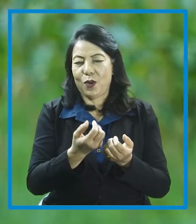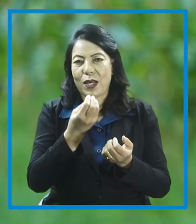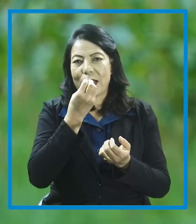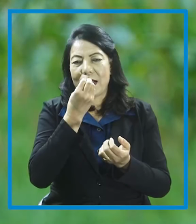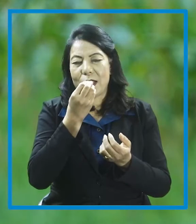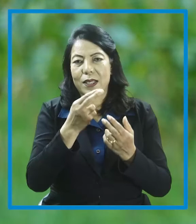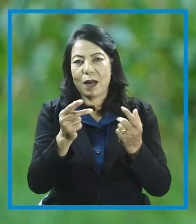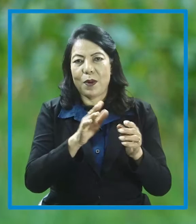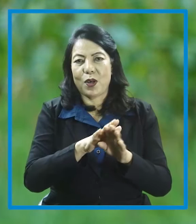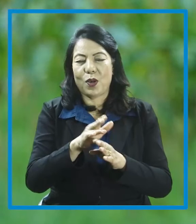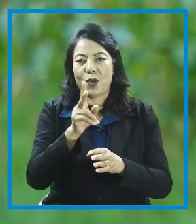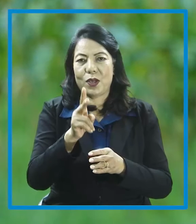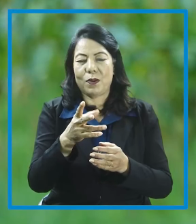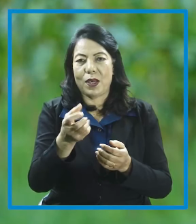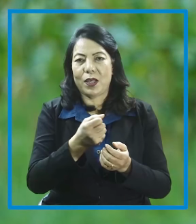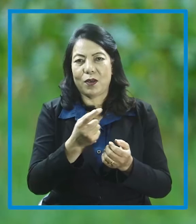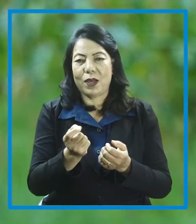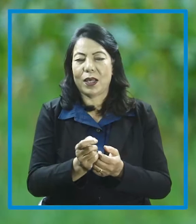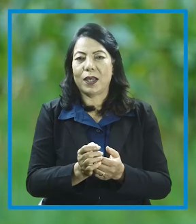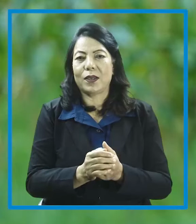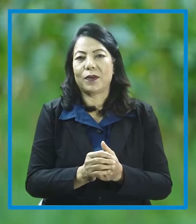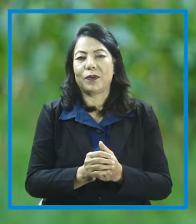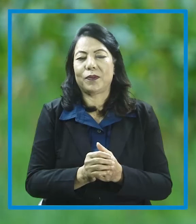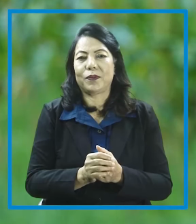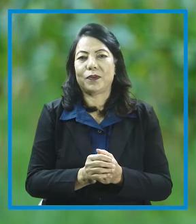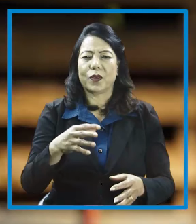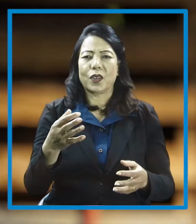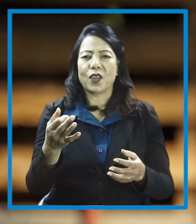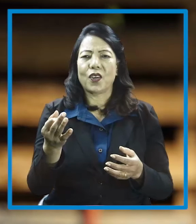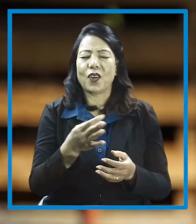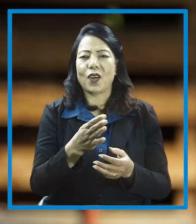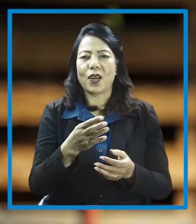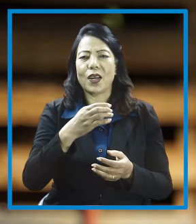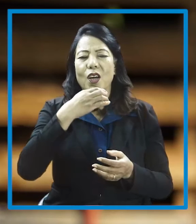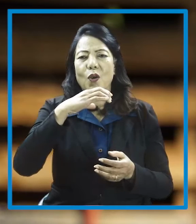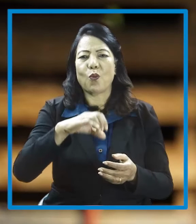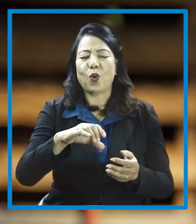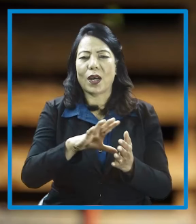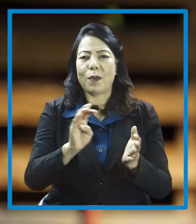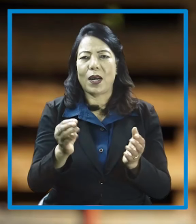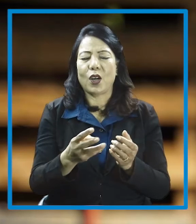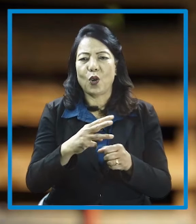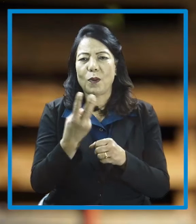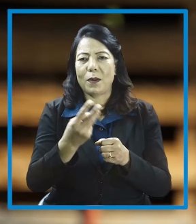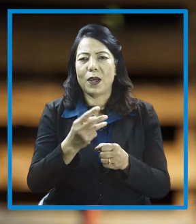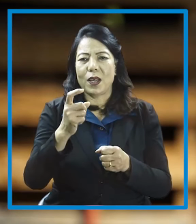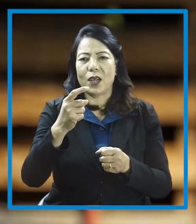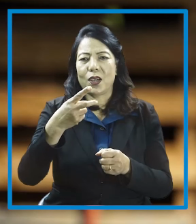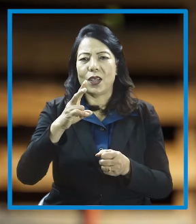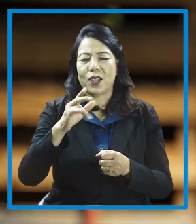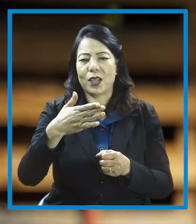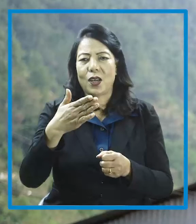भाडाहरू त्यस्तै अब खानगियाहरू त्यस्तोमा अब दिनलाई नयाँ ब्याड बोकाबाट उत्पादन भएर